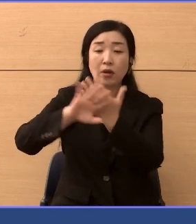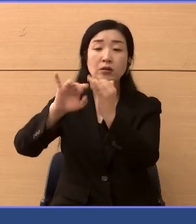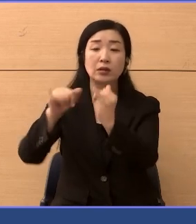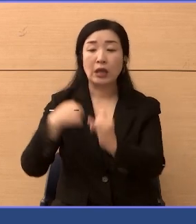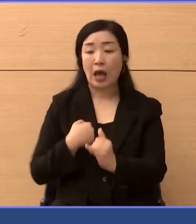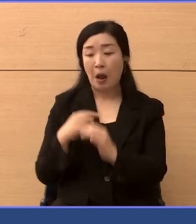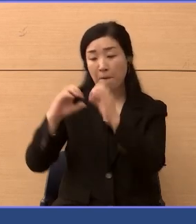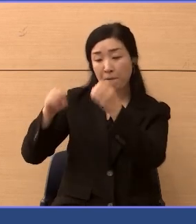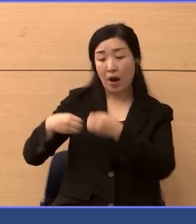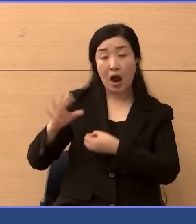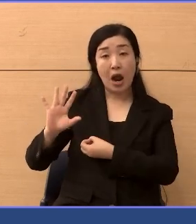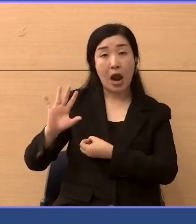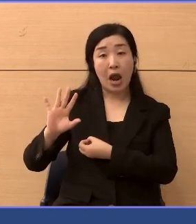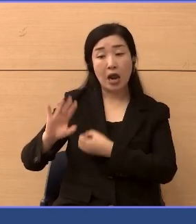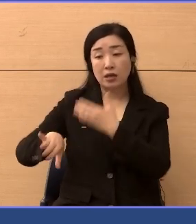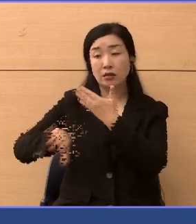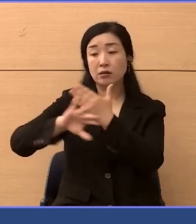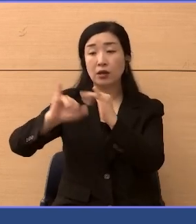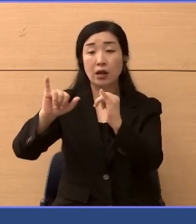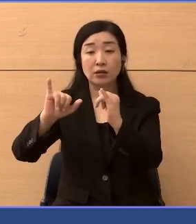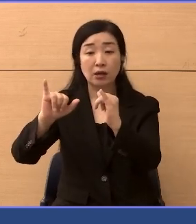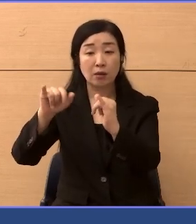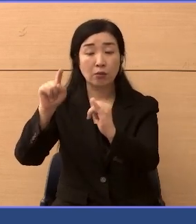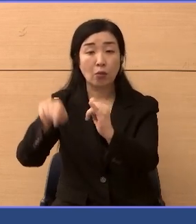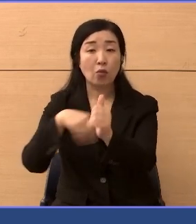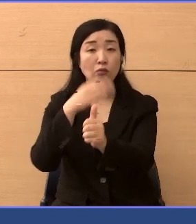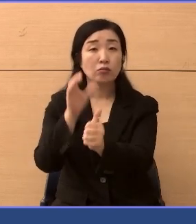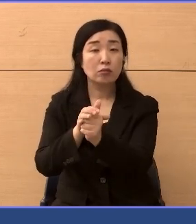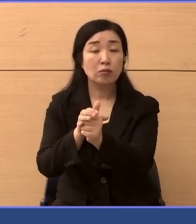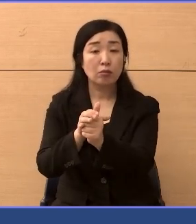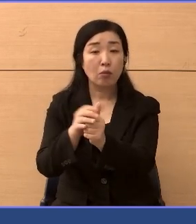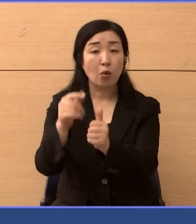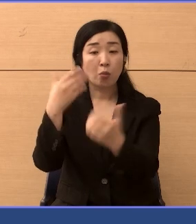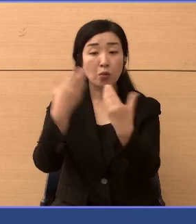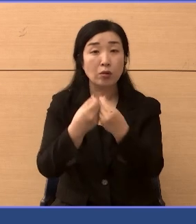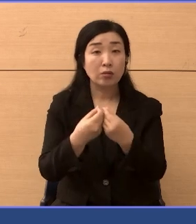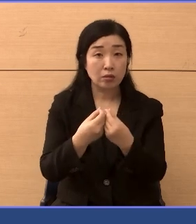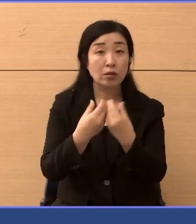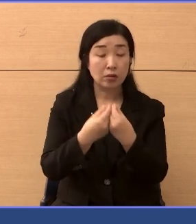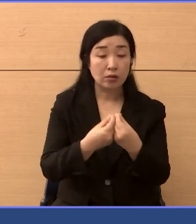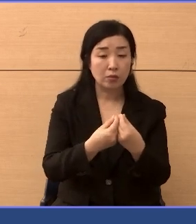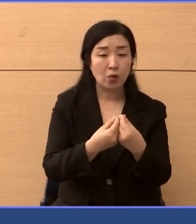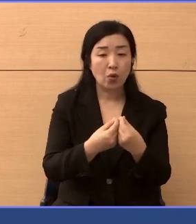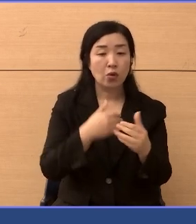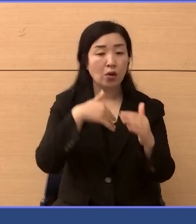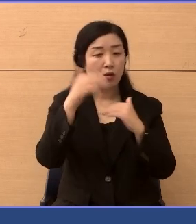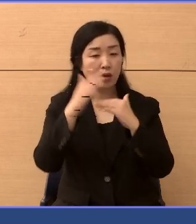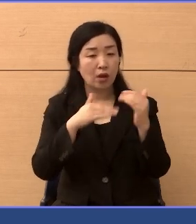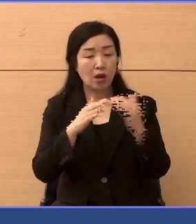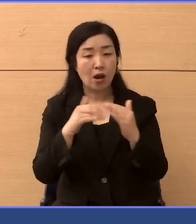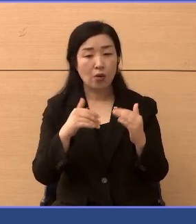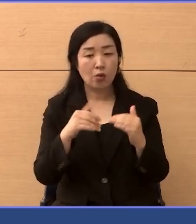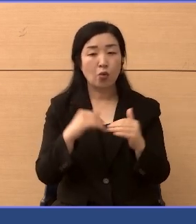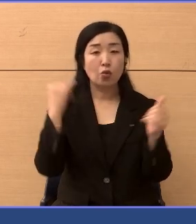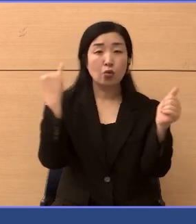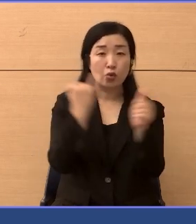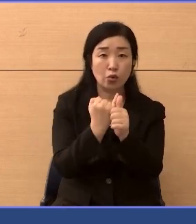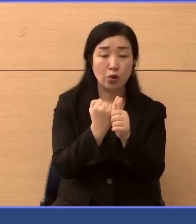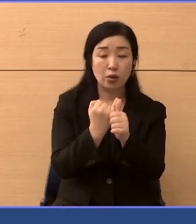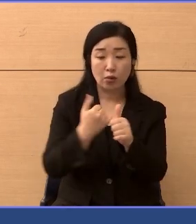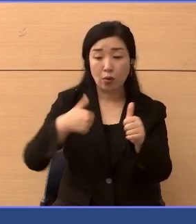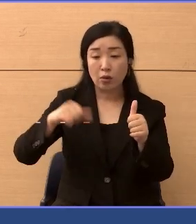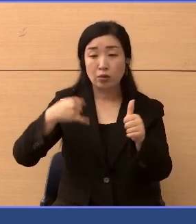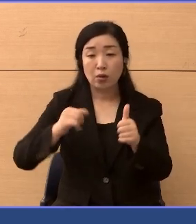대한 relationship and goes 책임을 on 지는 to 것도 have 필요해집니다. children. 예를 들어서 We now have a lot of 연애를 하고 experience 아이를 of 가지게 된다면